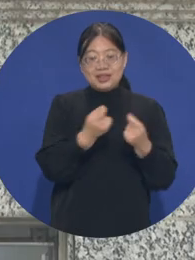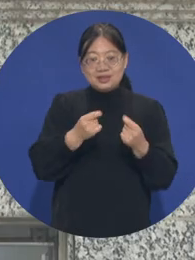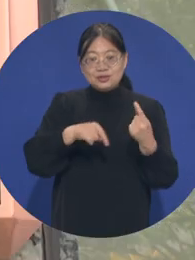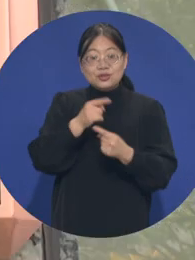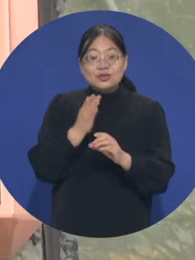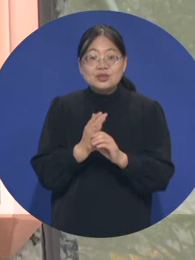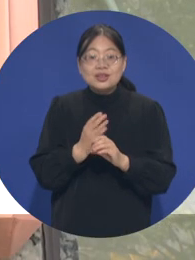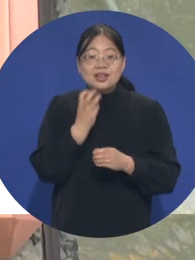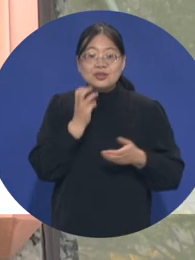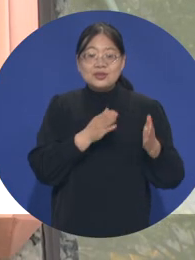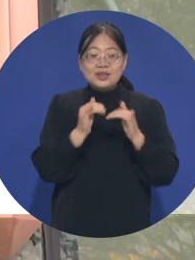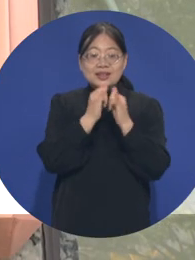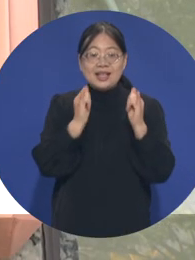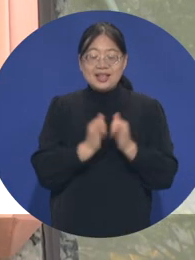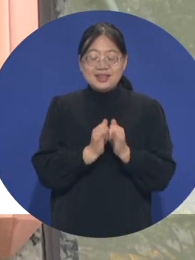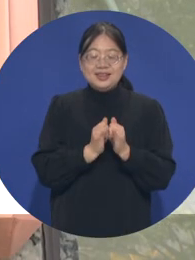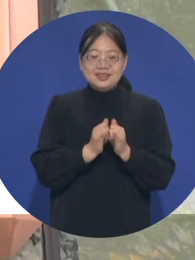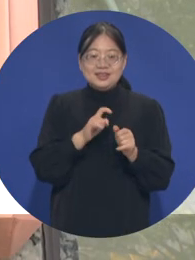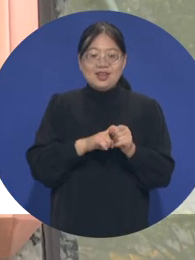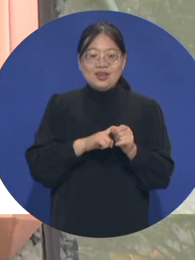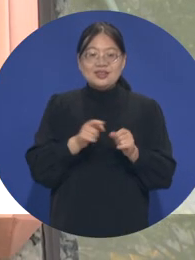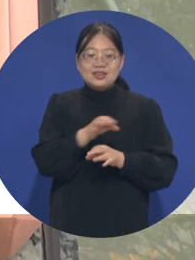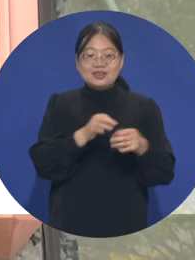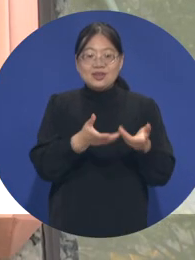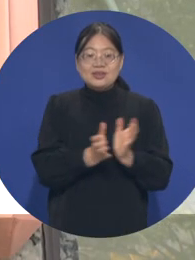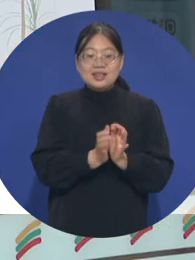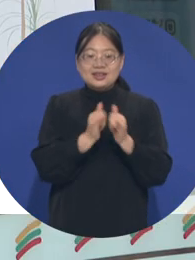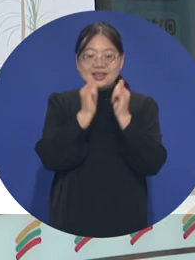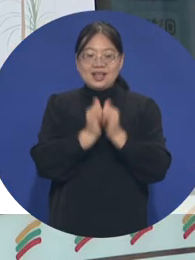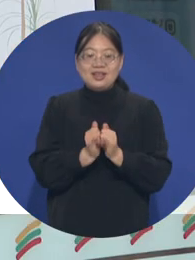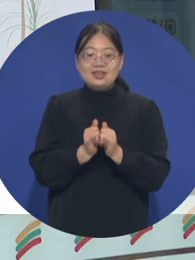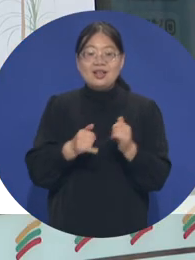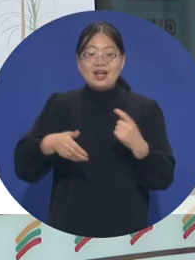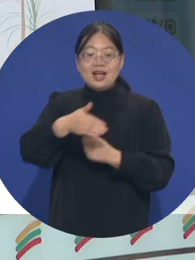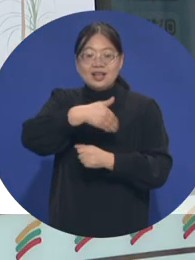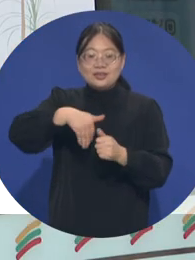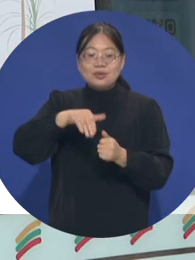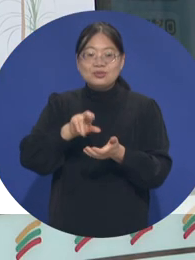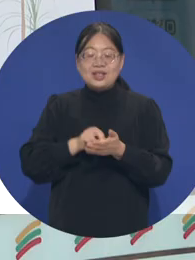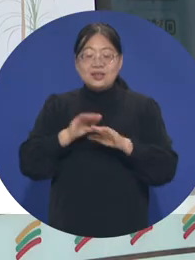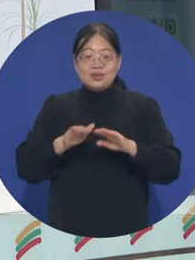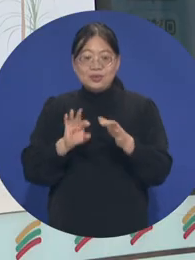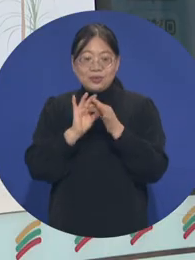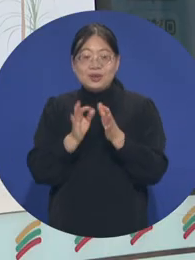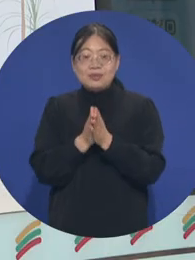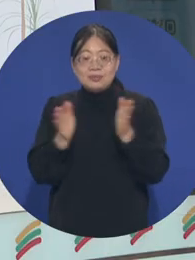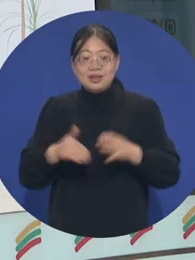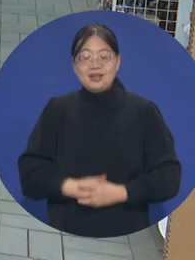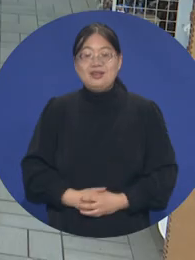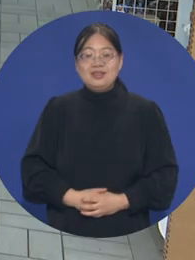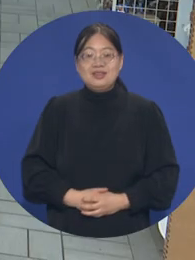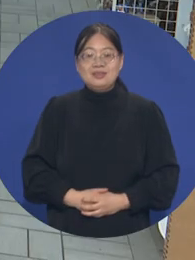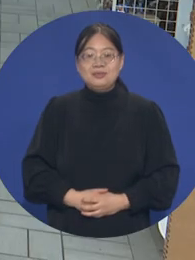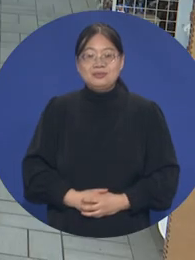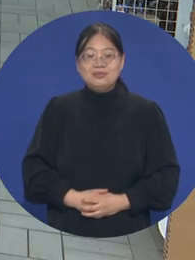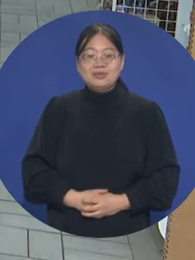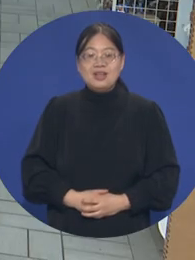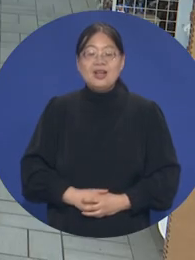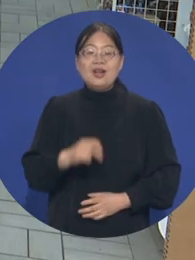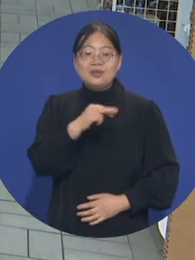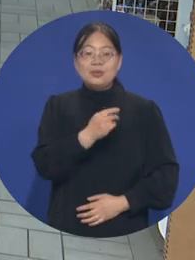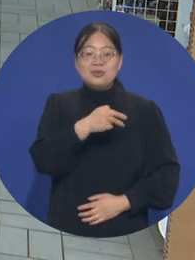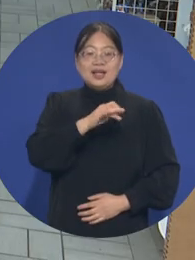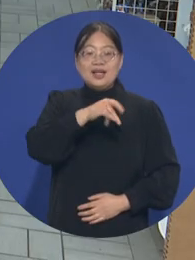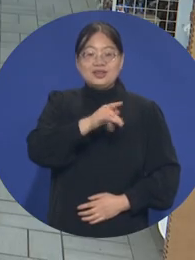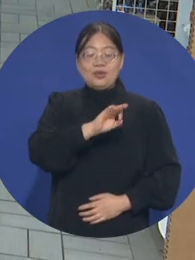운영하고 경기도 사회적 경제원의 사회환경 문제 해결 지원 사업을 통해 시작됐습니다.